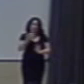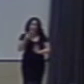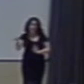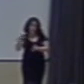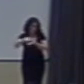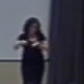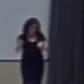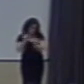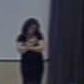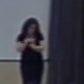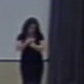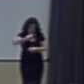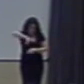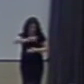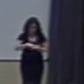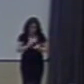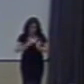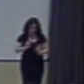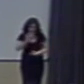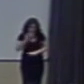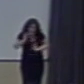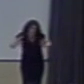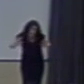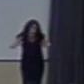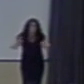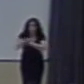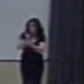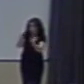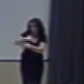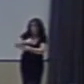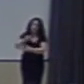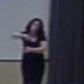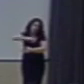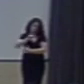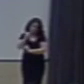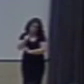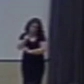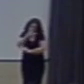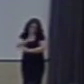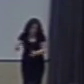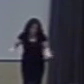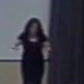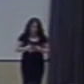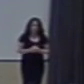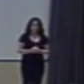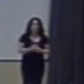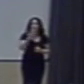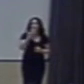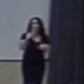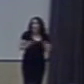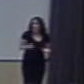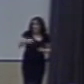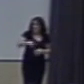bàsiques garantides, no? Les seves necessitats personals. No? Quan ara mateix llegia, avui em sembla